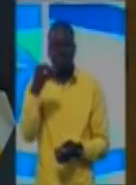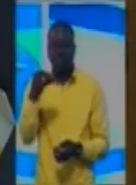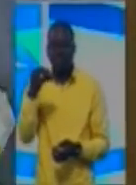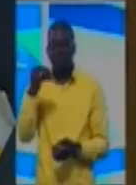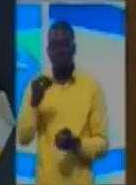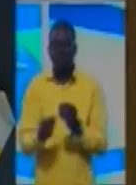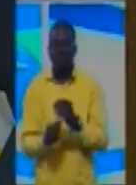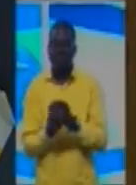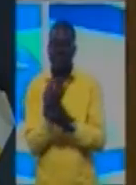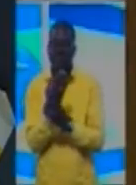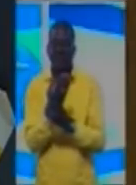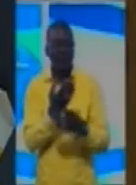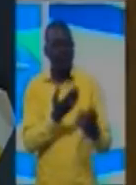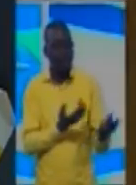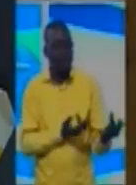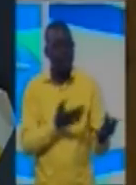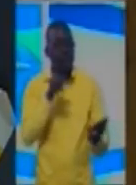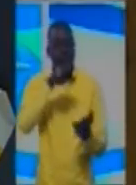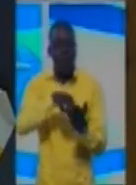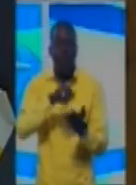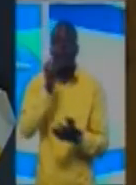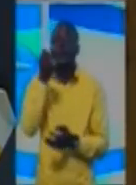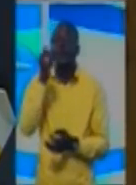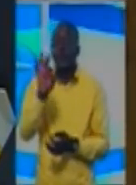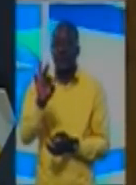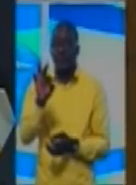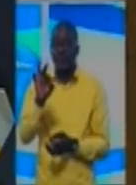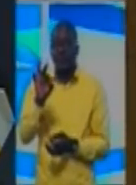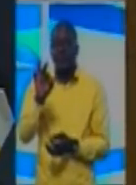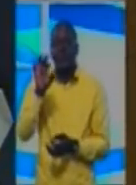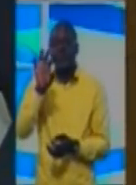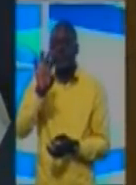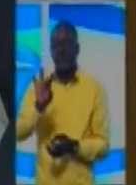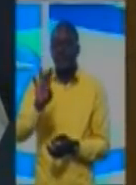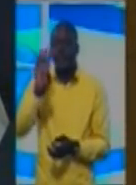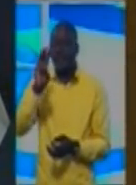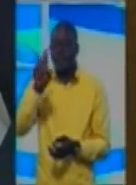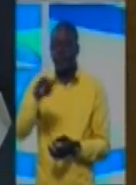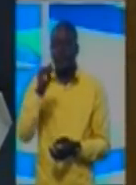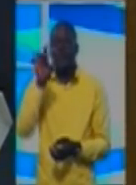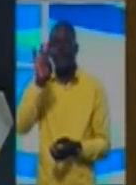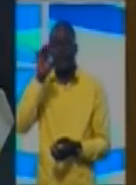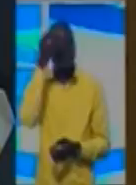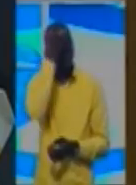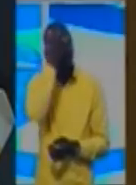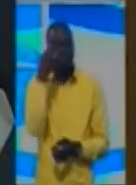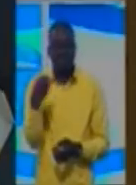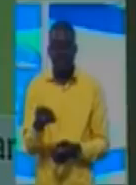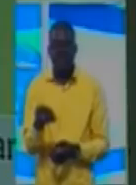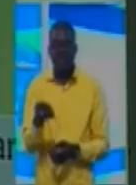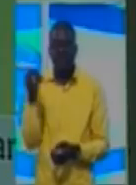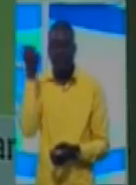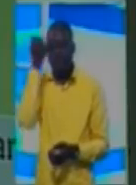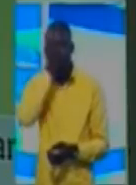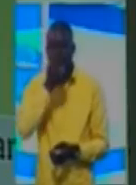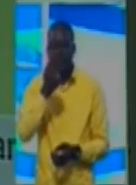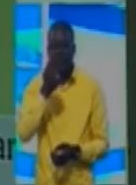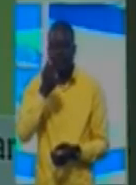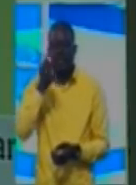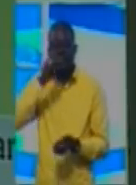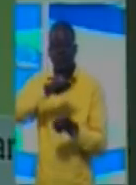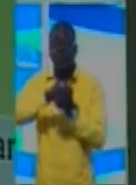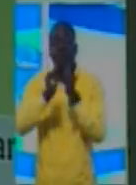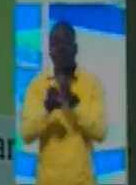atteindrons en 2019 6,7%. C'est les taux de croissance les plus élevés en Afrique.